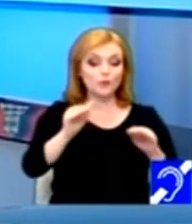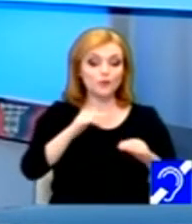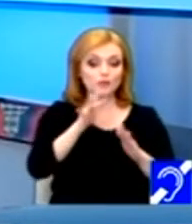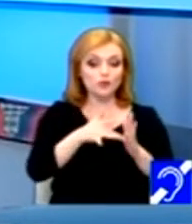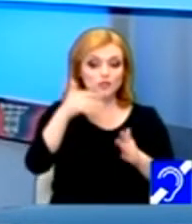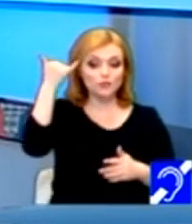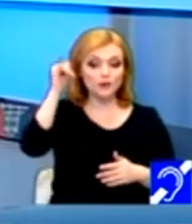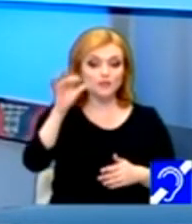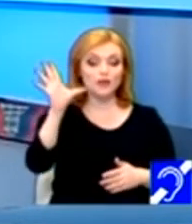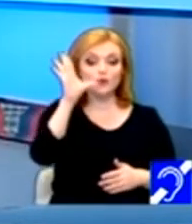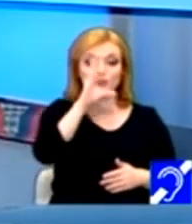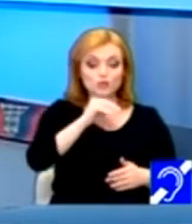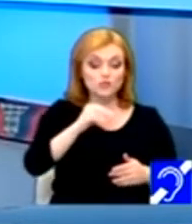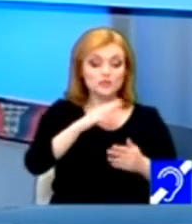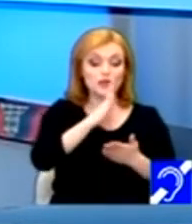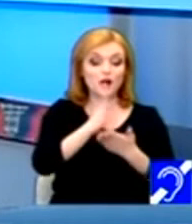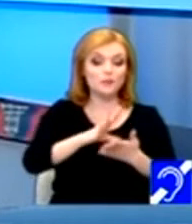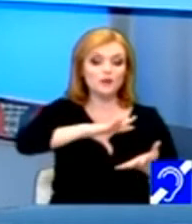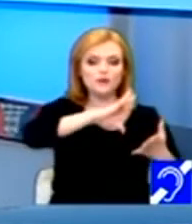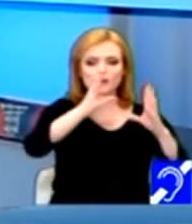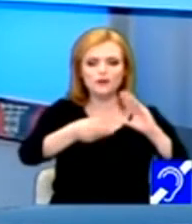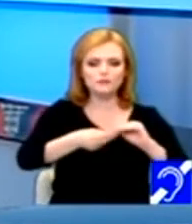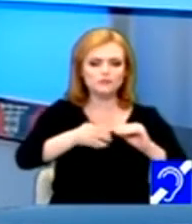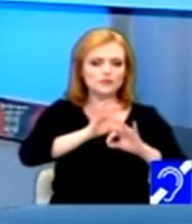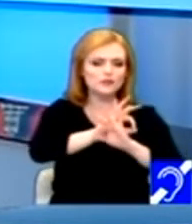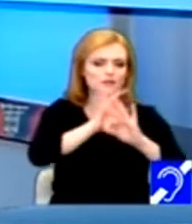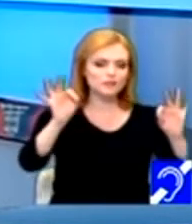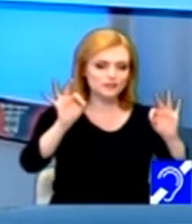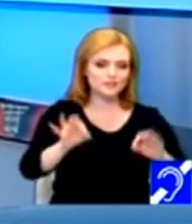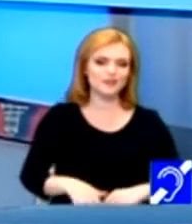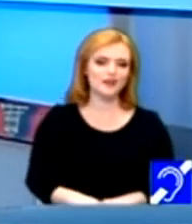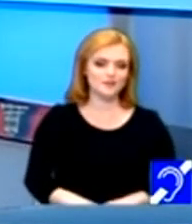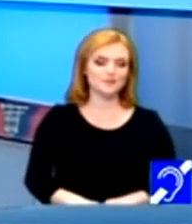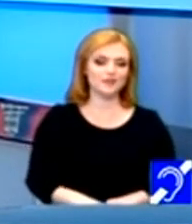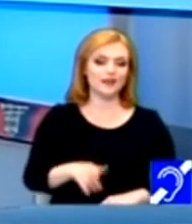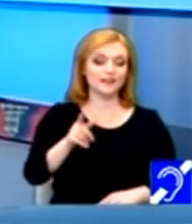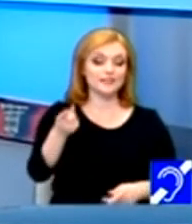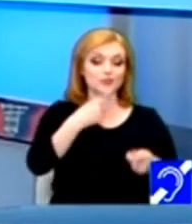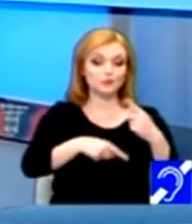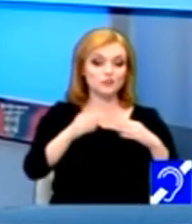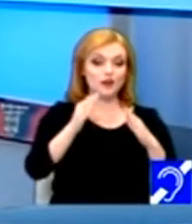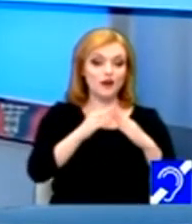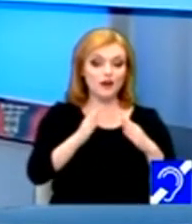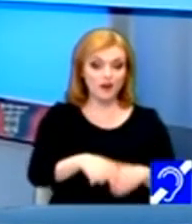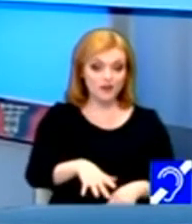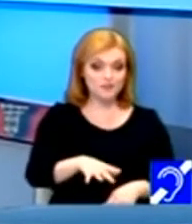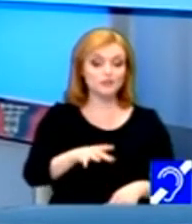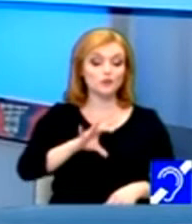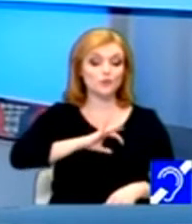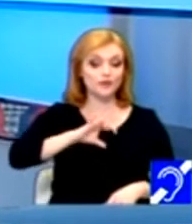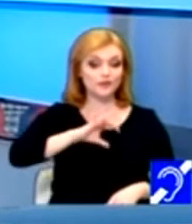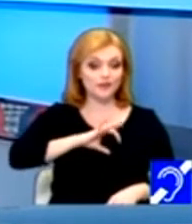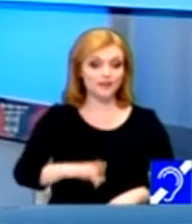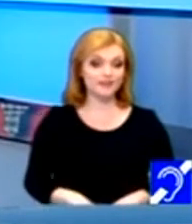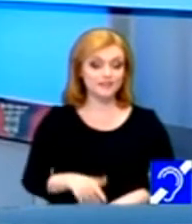la Olimpiada Mondială de Științe pentru Juniori desfășurată în orașul Doha din Qatar. Ei s-au întors acasă cu medaliile de argint și de